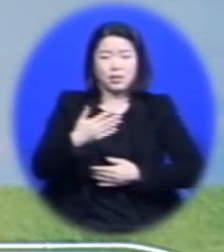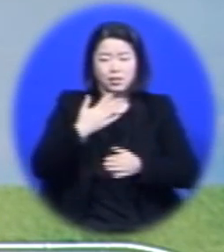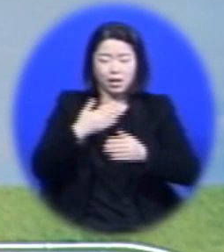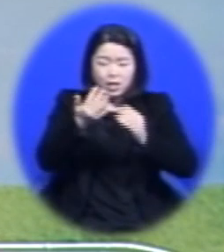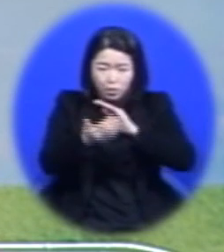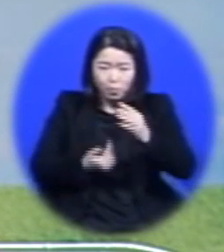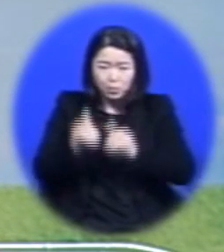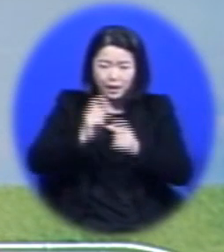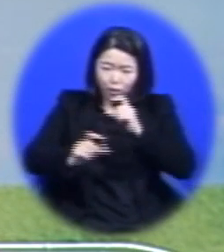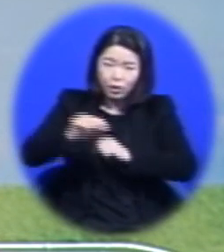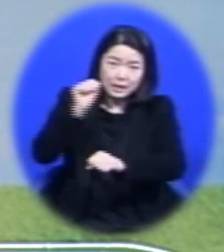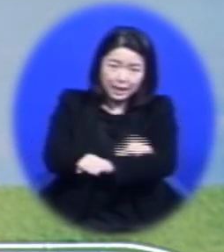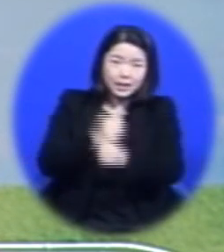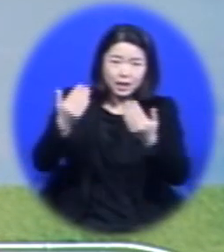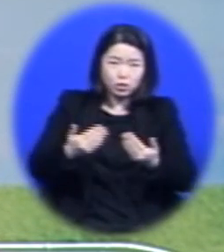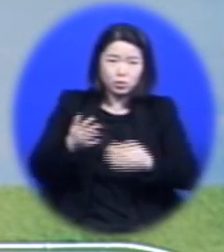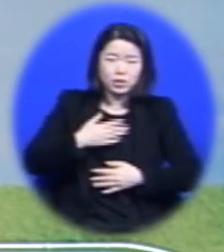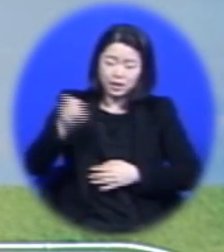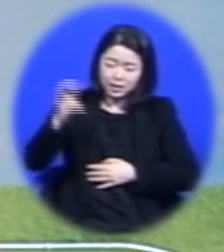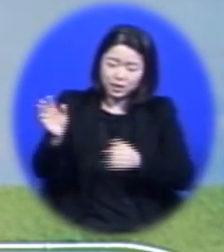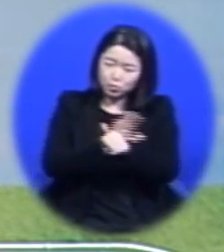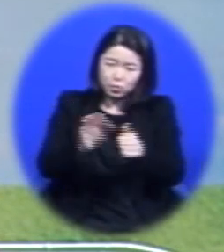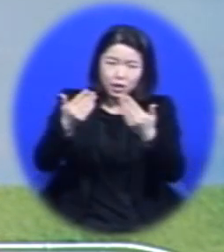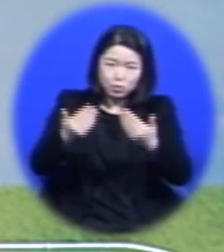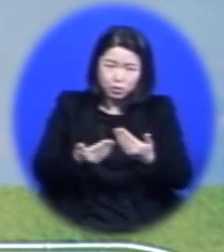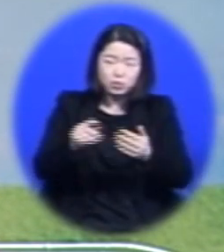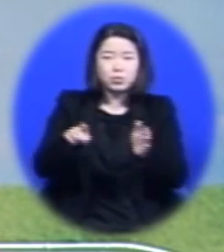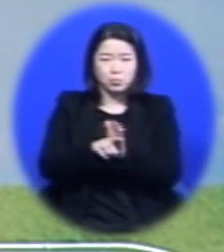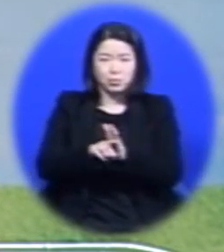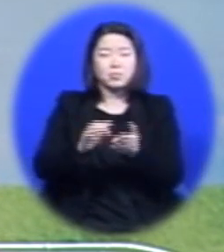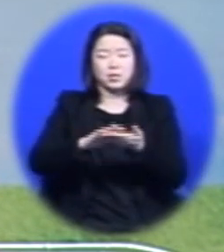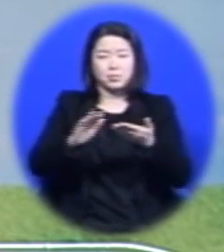잘되게 해 주시며 나를 다시 위로해 주실 줄 믿습니다